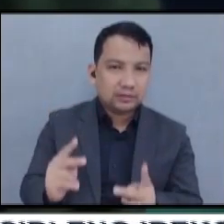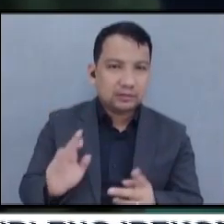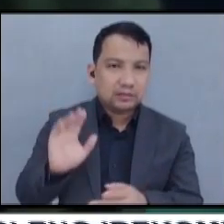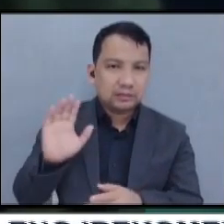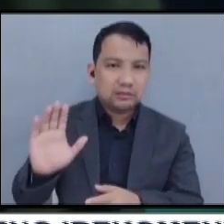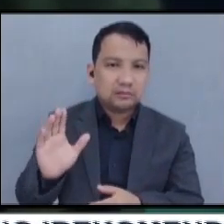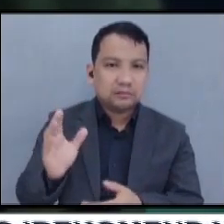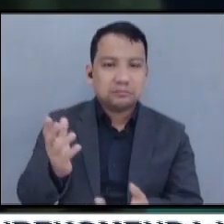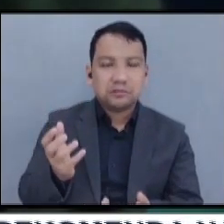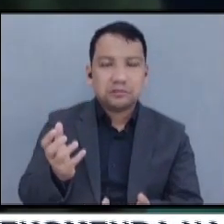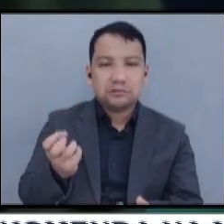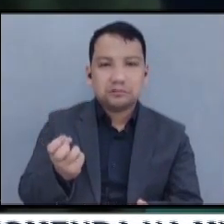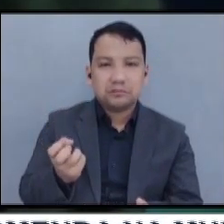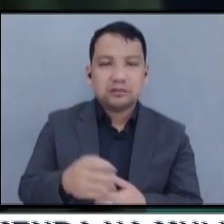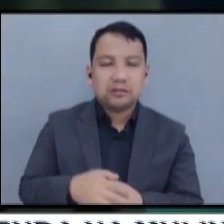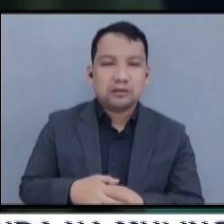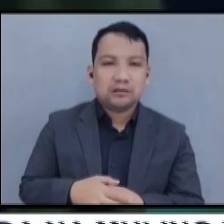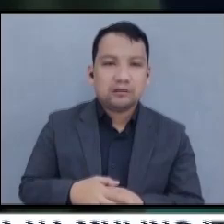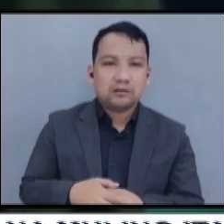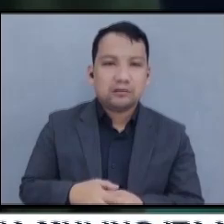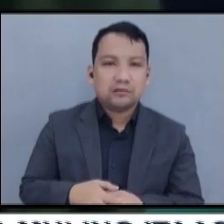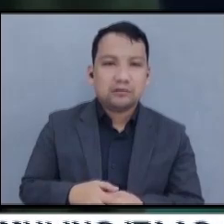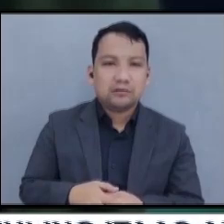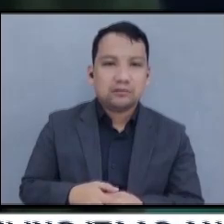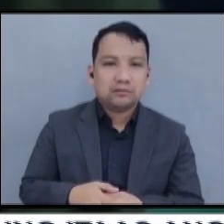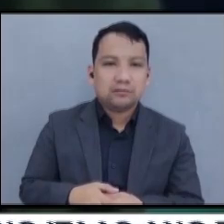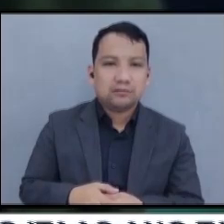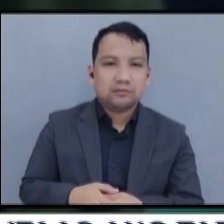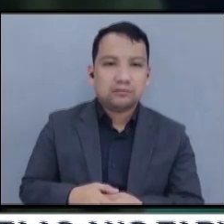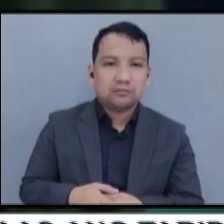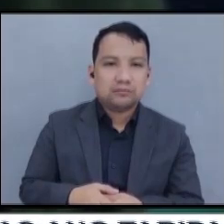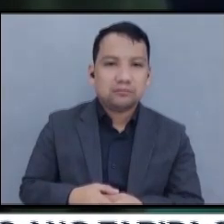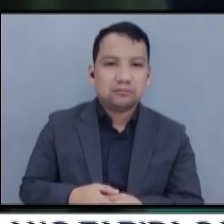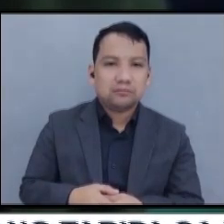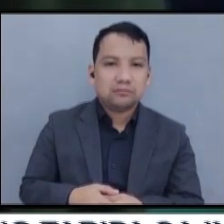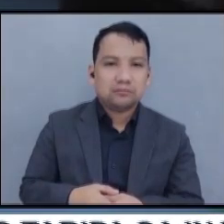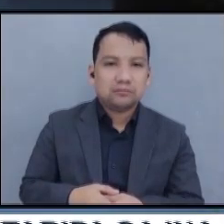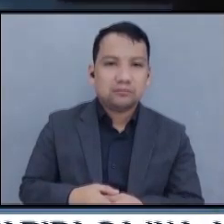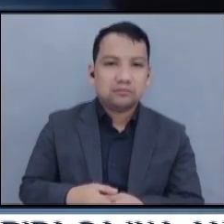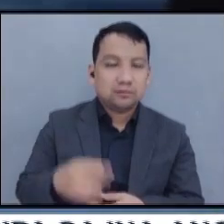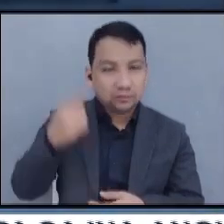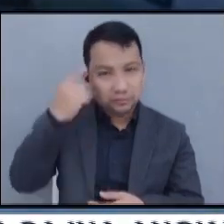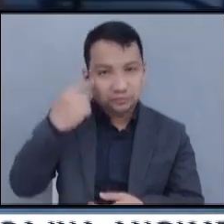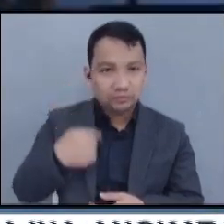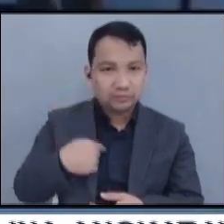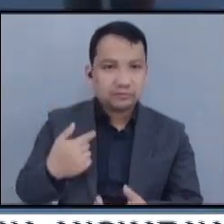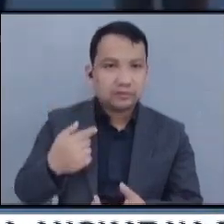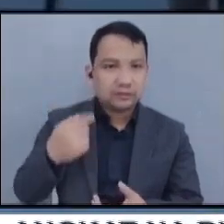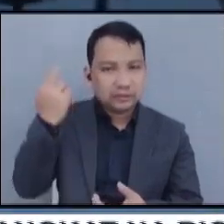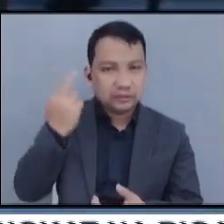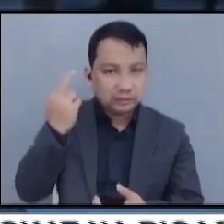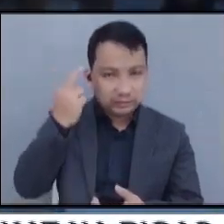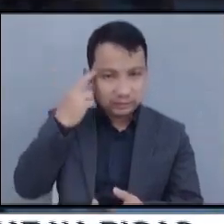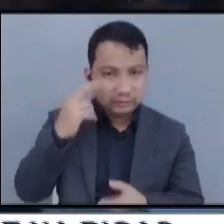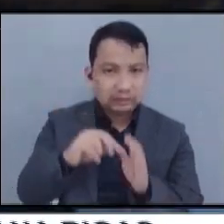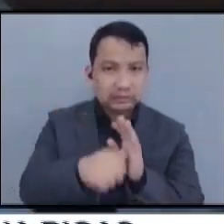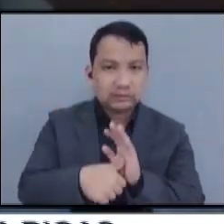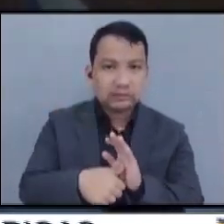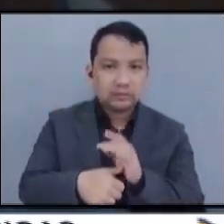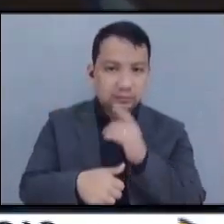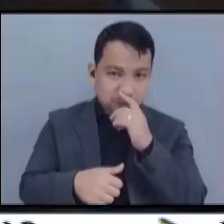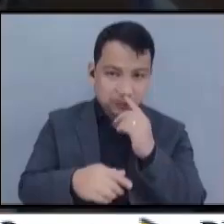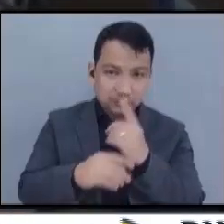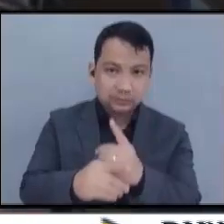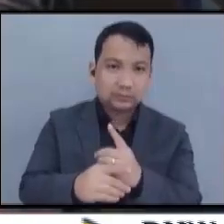Para yun yung ano nila ma'am yun naman yun ang para saakin yung intensyon binigyan diin naman ni defense secretary Gilbert